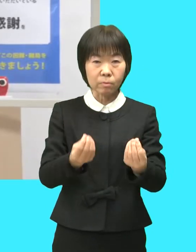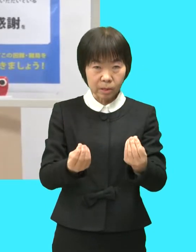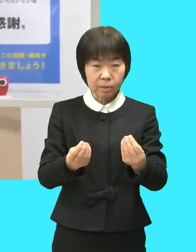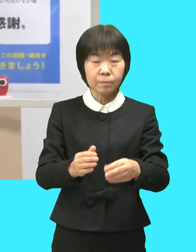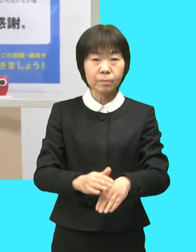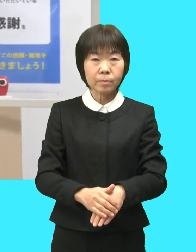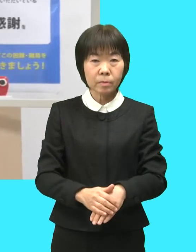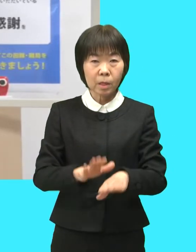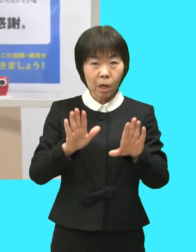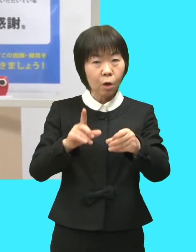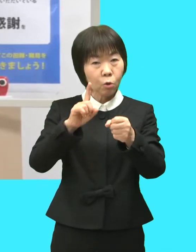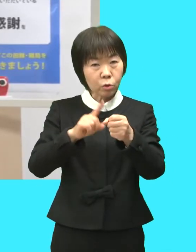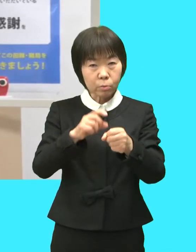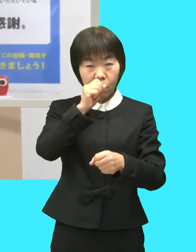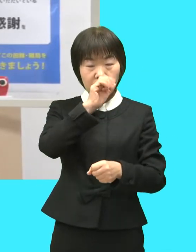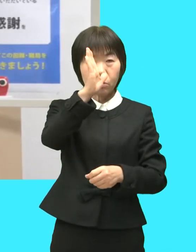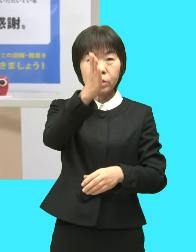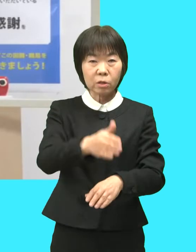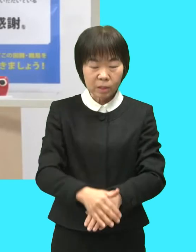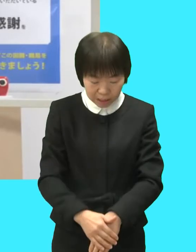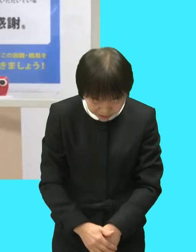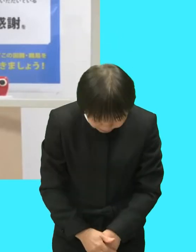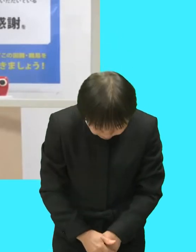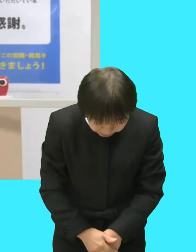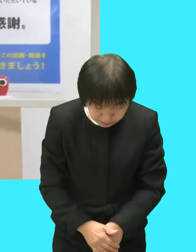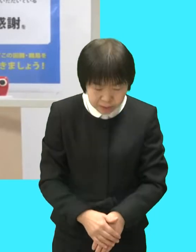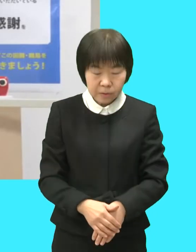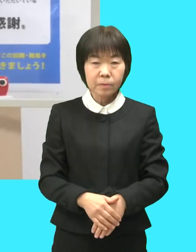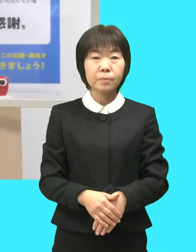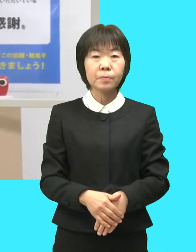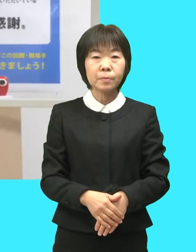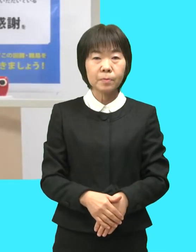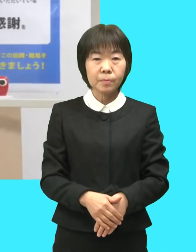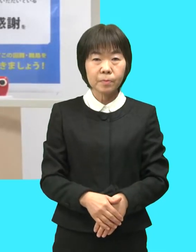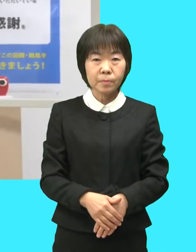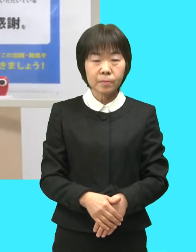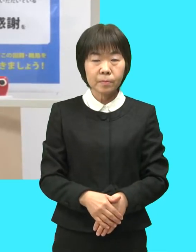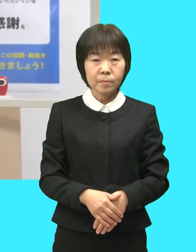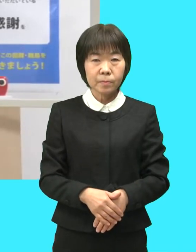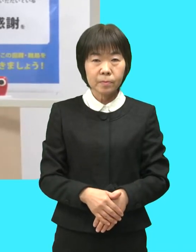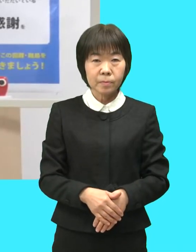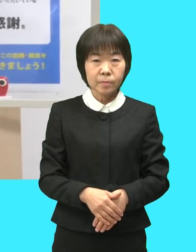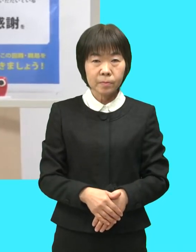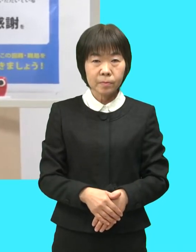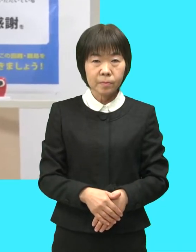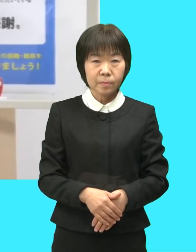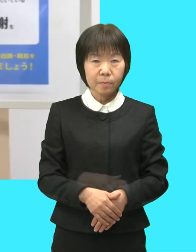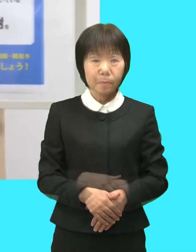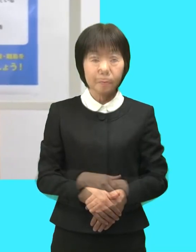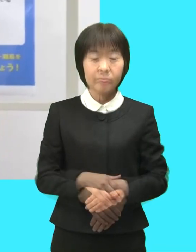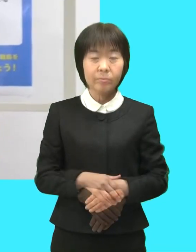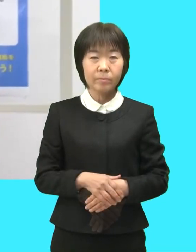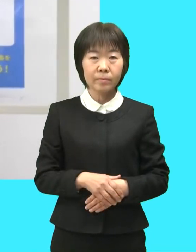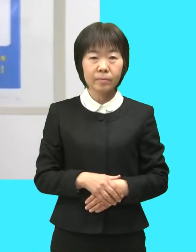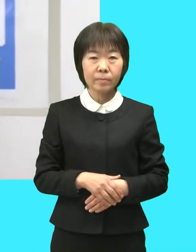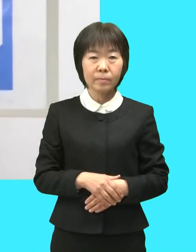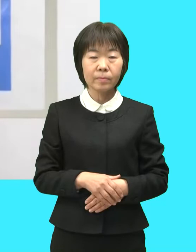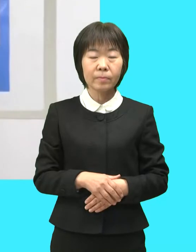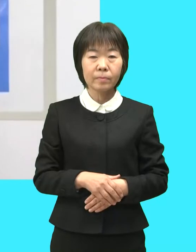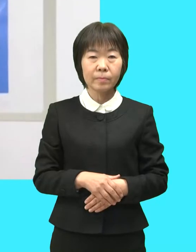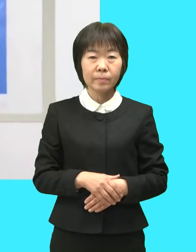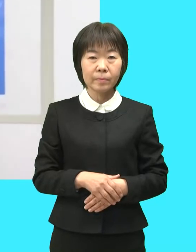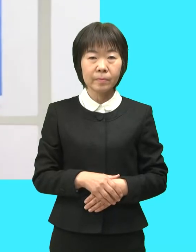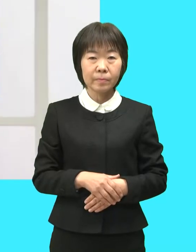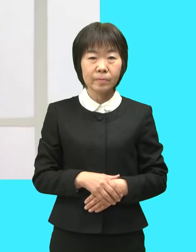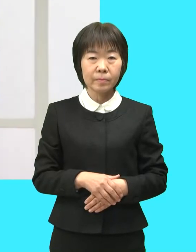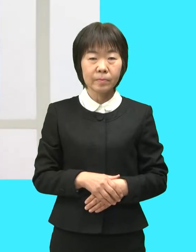します。今年もよろしくお願いいたします。 それではご質問の方を受けいたします。ご質問のある方は挙手の上、